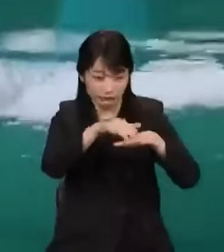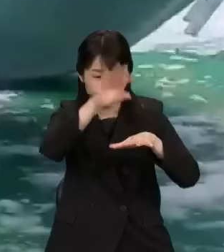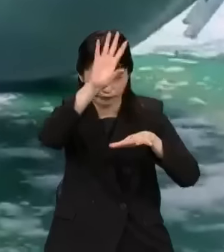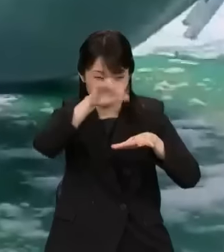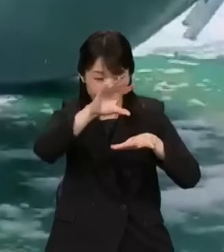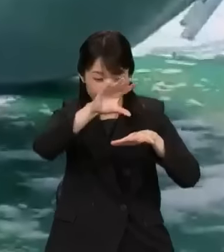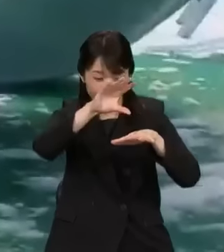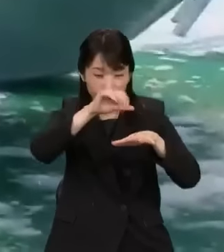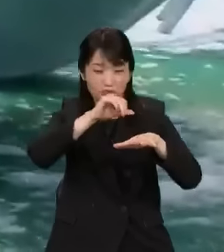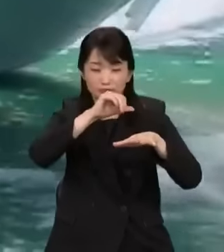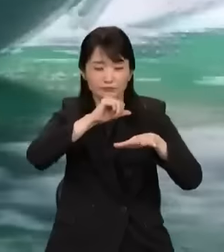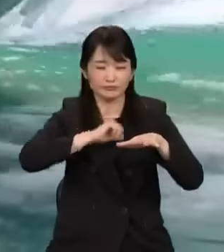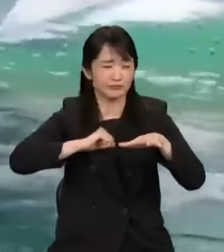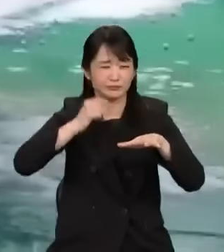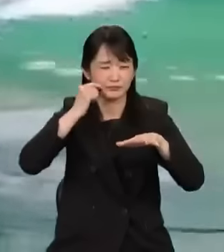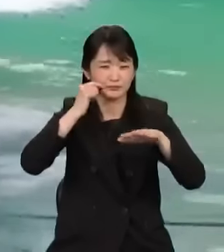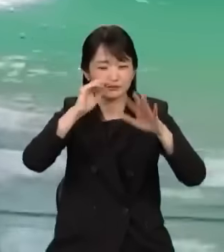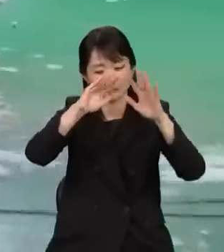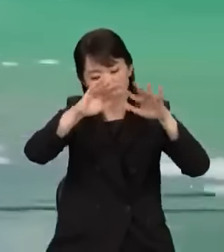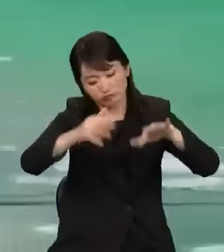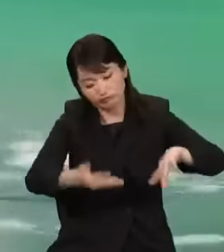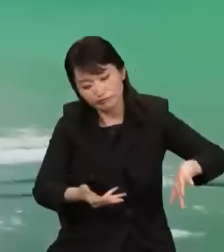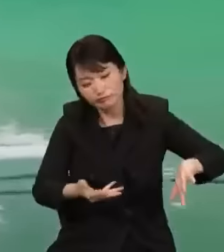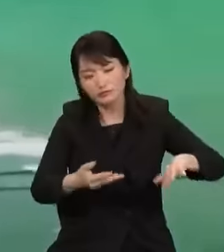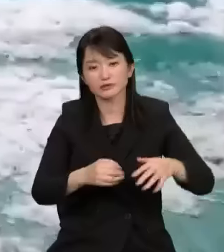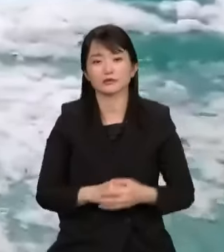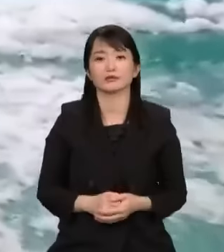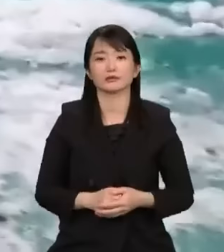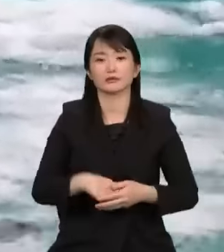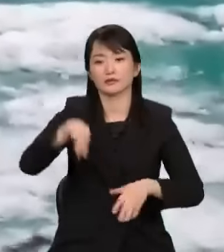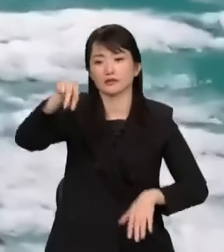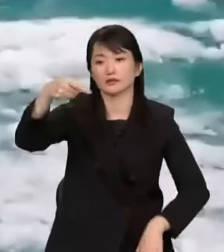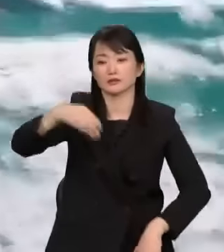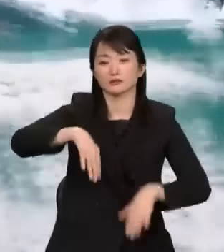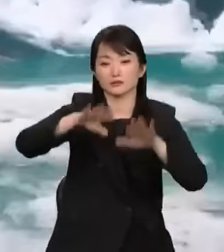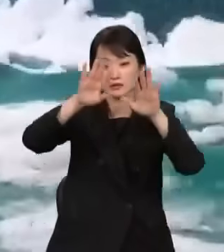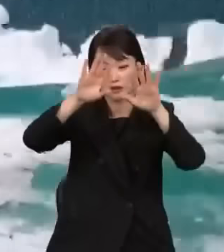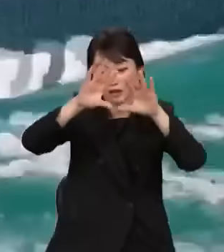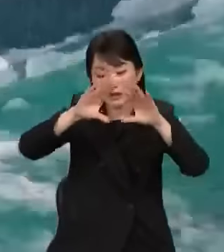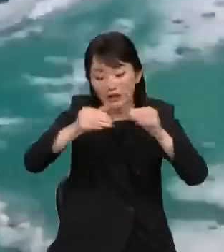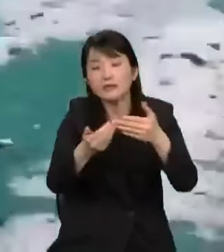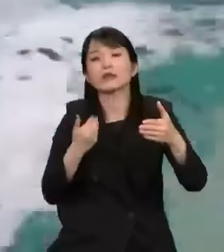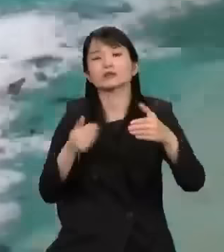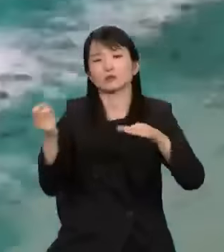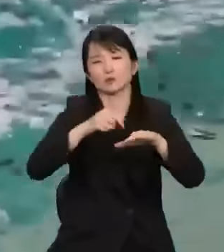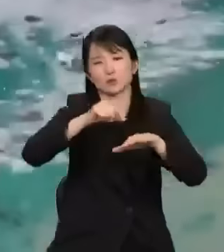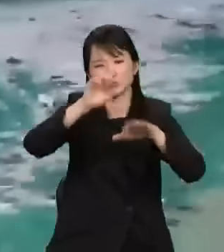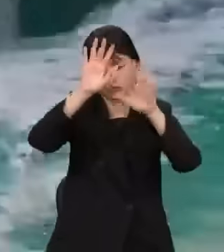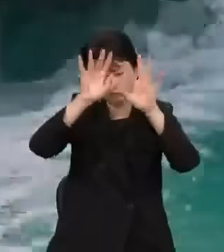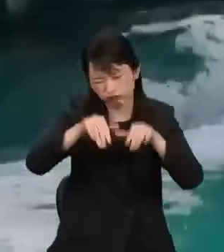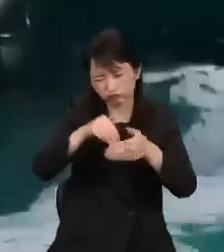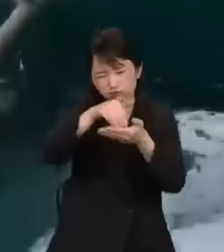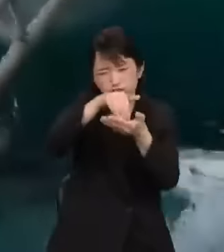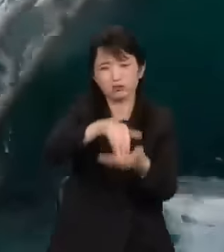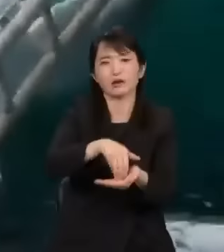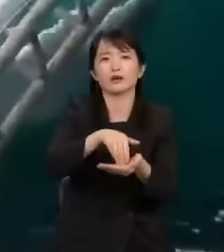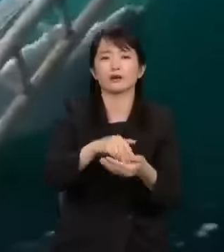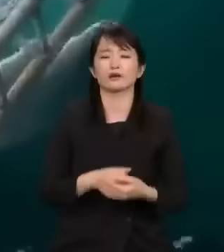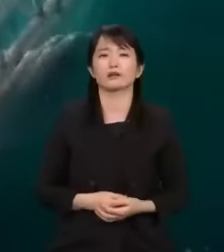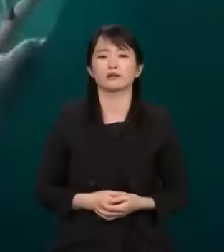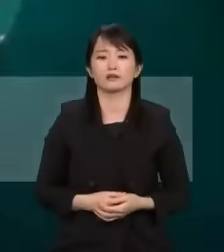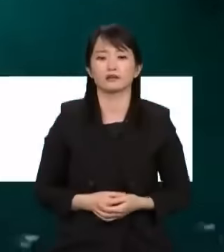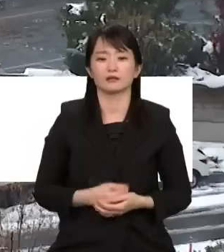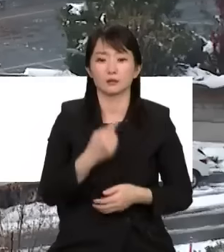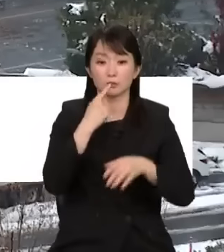이기지 못하고 축 늘어졌습니다. 가뜩이나 무거운 습설이 녹기도 전에 그 위에 또 눈이 내려 더 무거워진 겁니다.